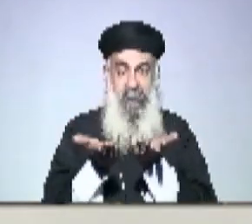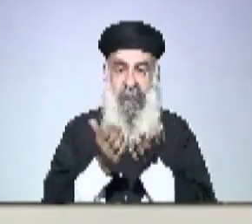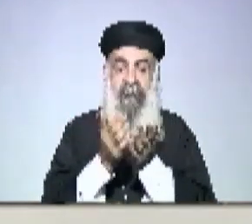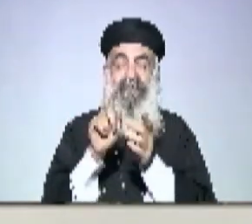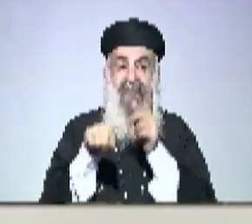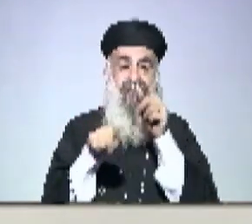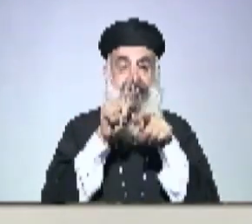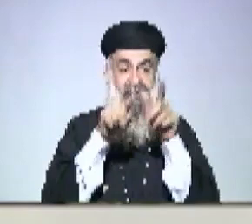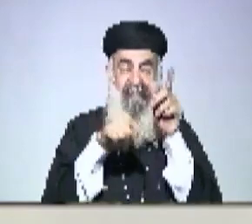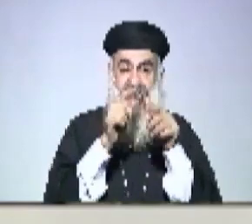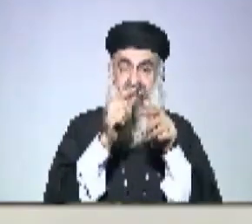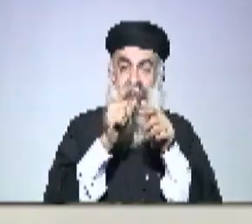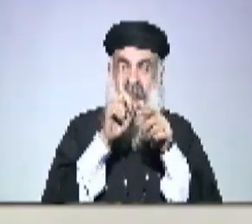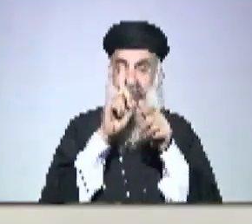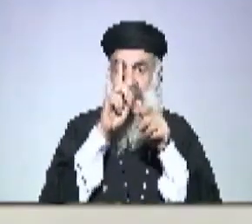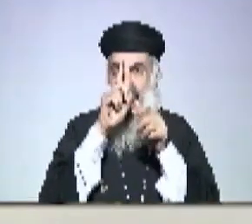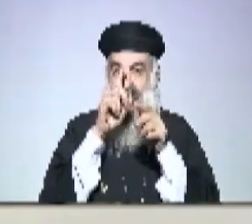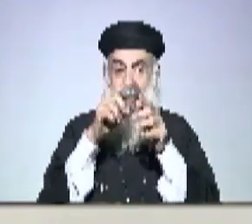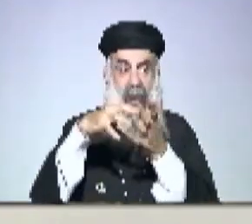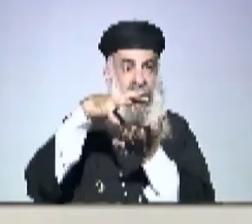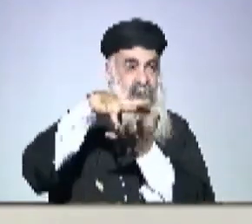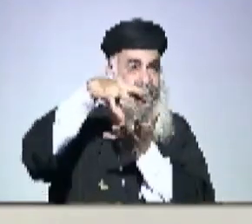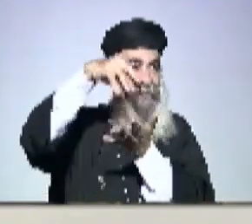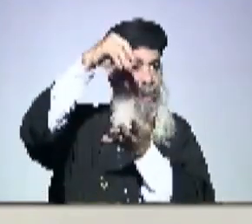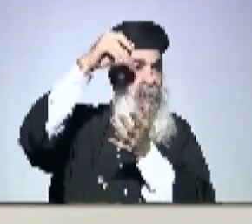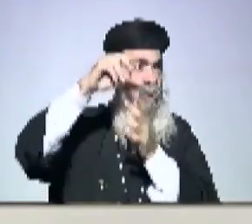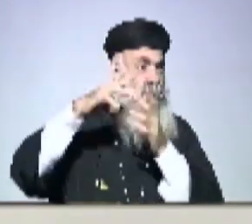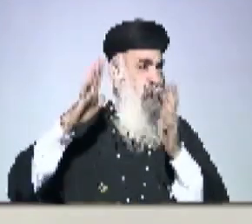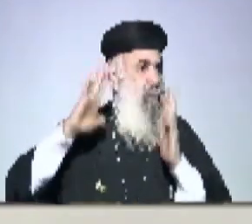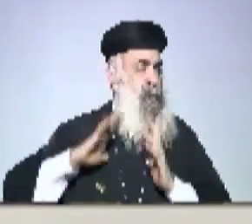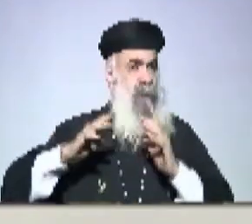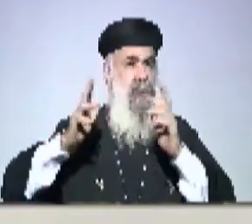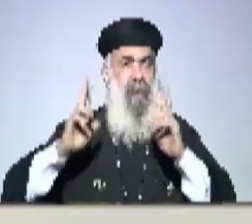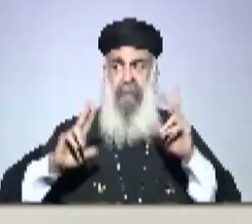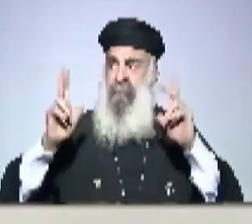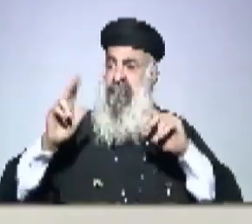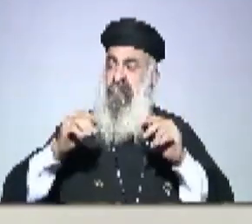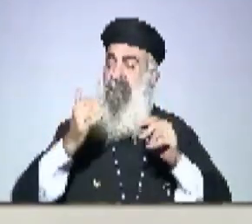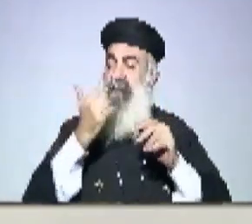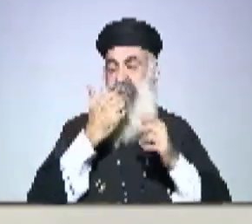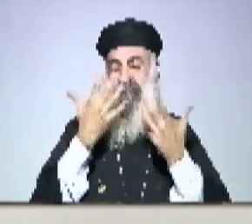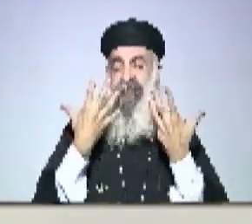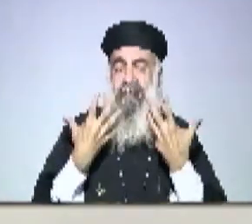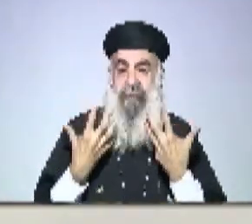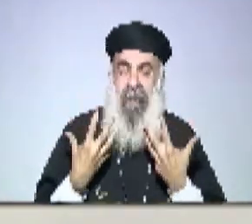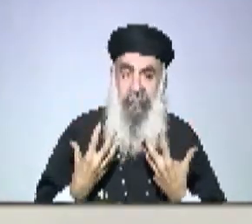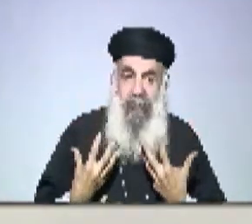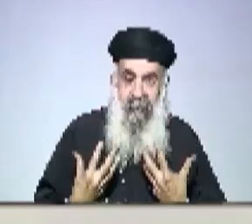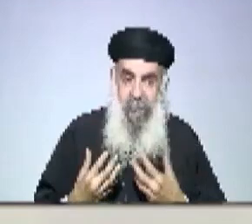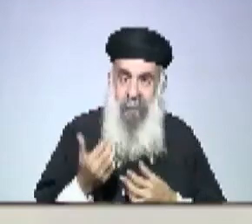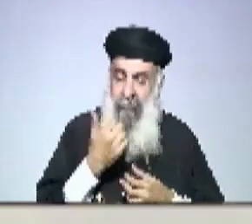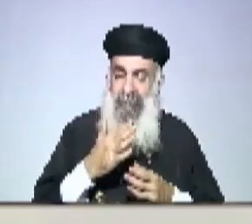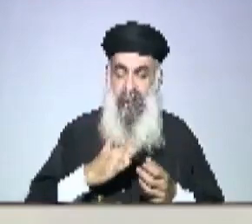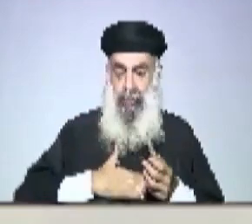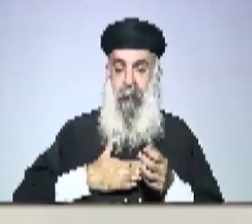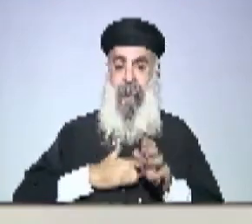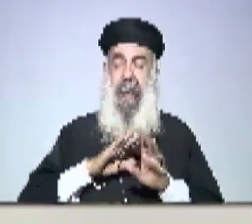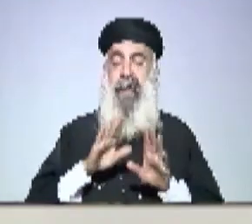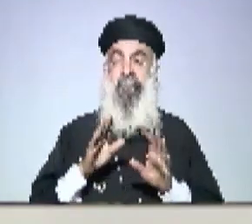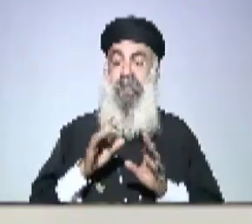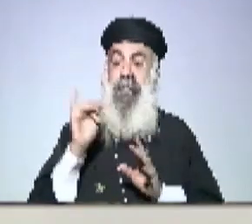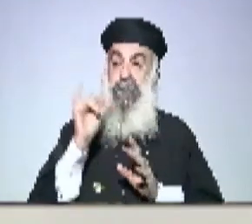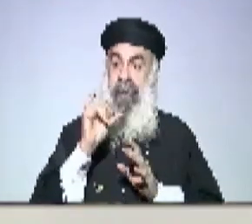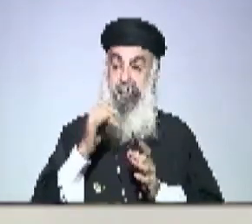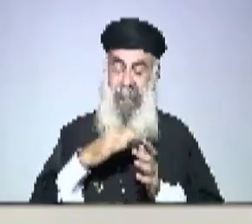قصور وعنده ممتلكات مش حاسس بالراحه ولا السعاده ولا الشبع